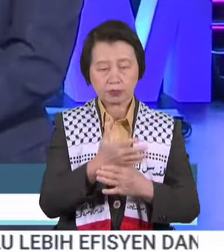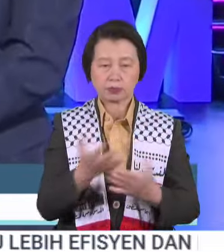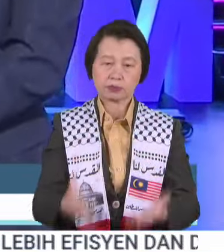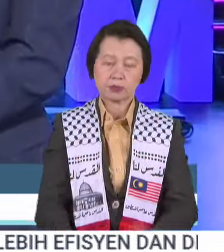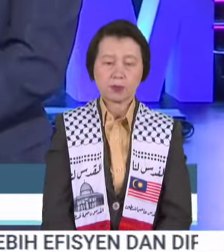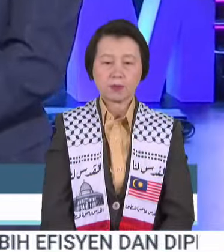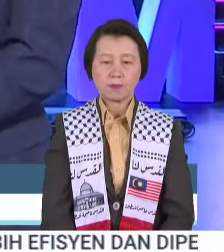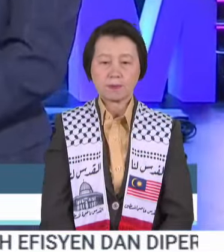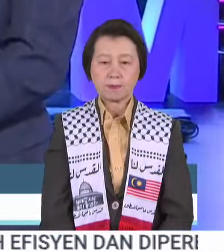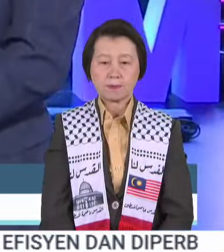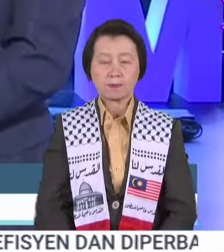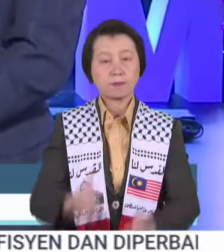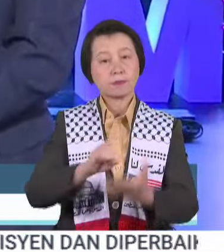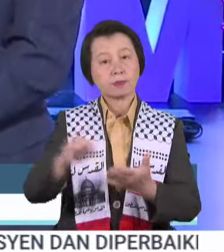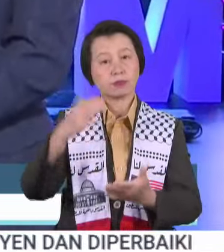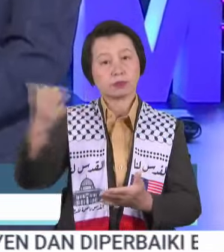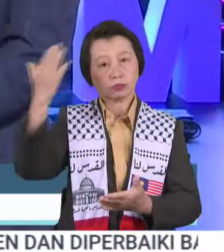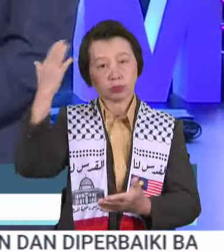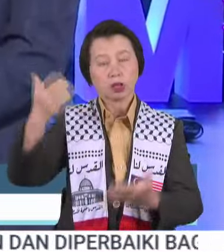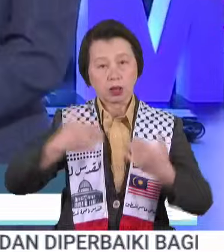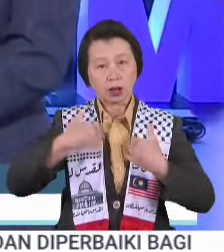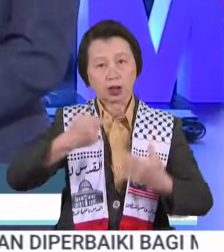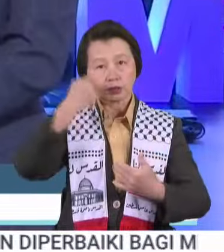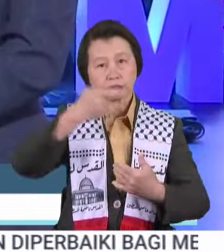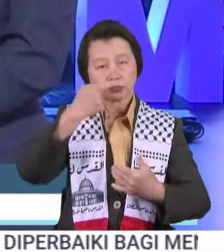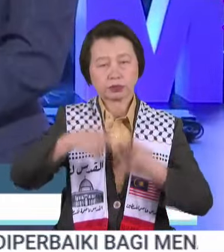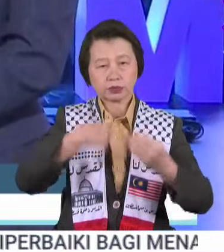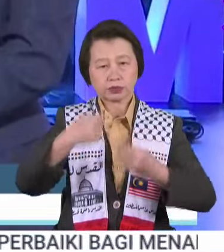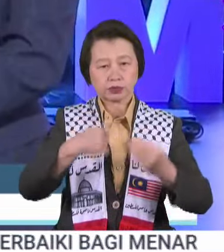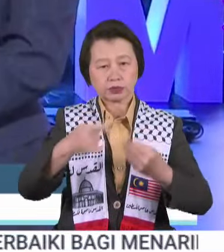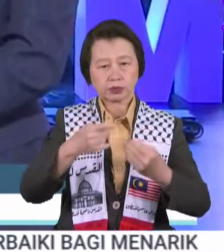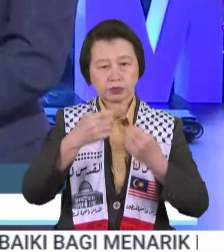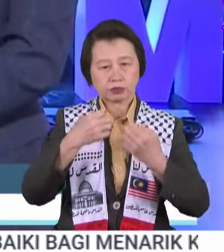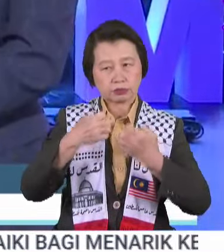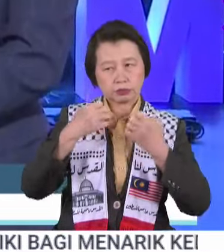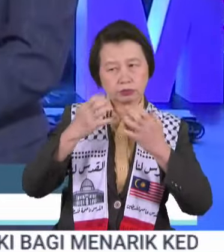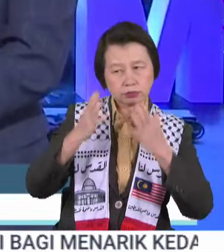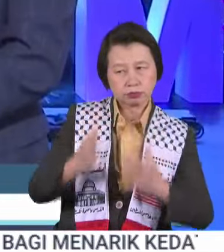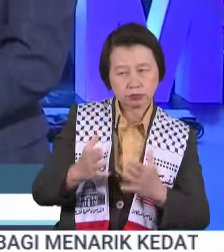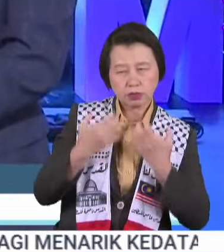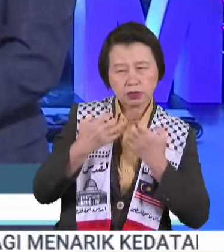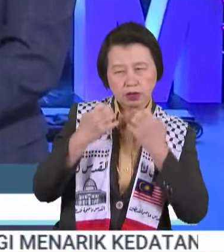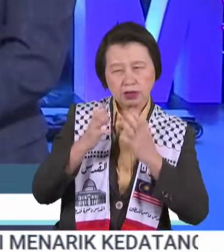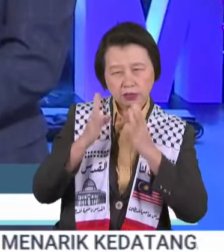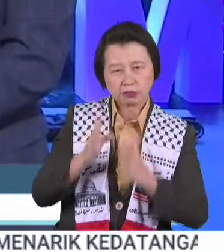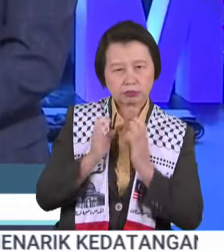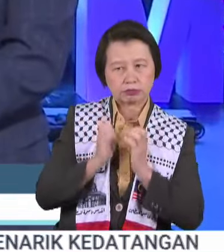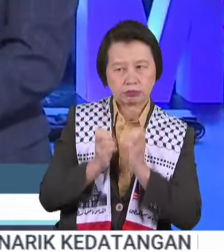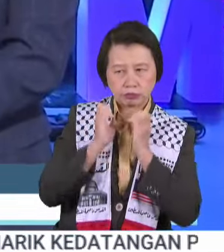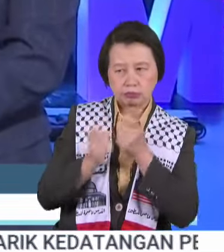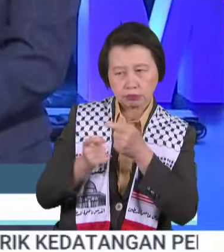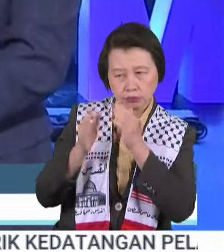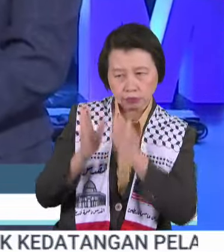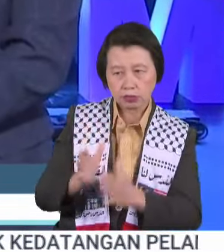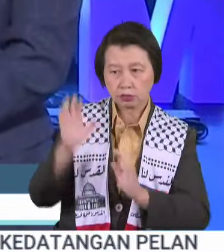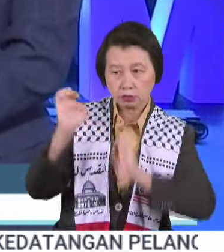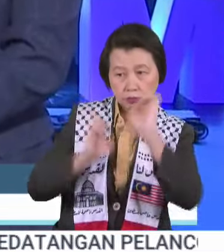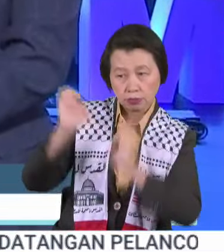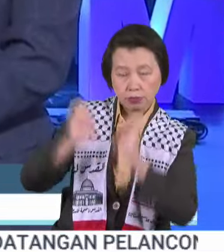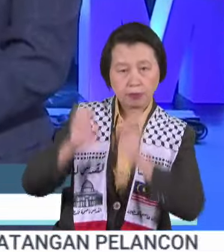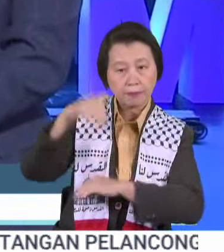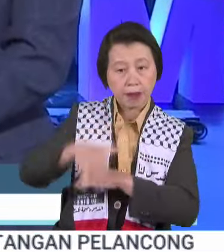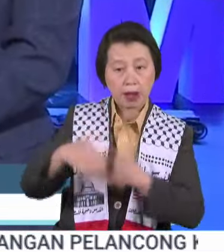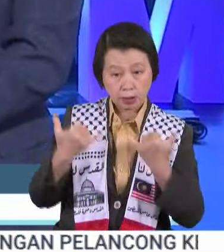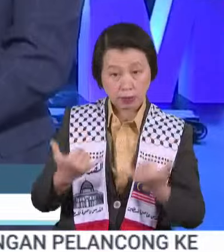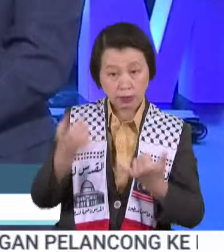kongsikanlah. Pada minggu lepas ada menyebut pasal X Factor. Apakah X Factor yang dinilai pada malam